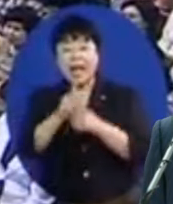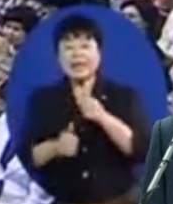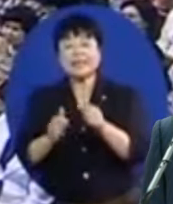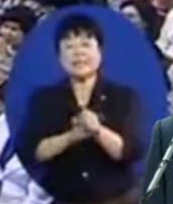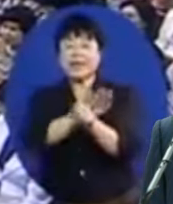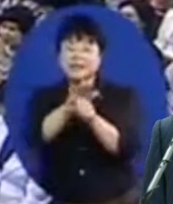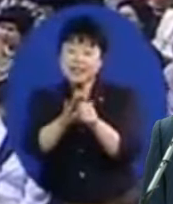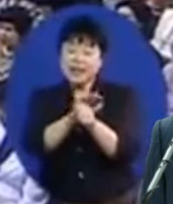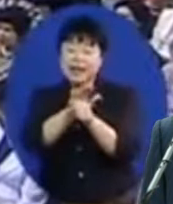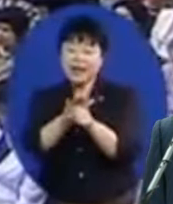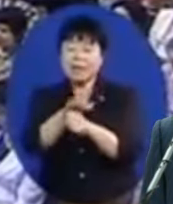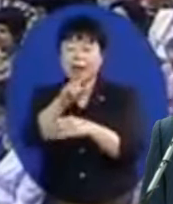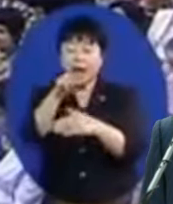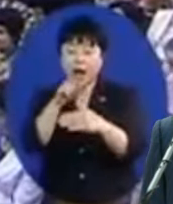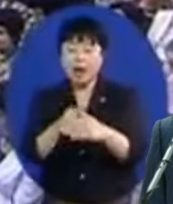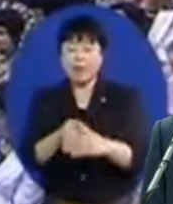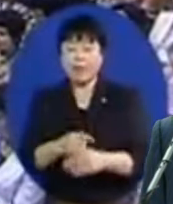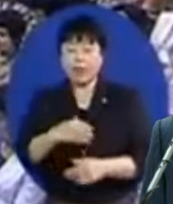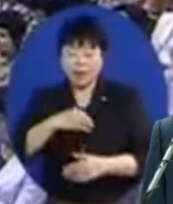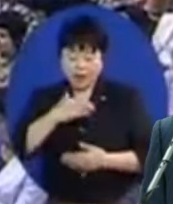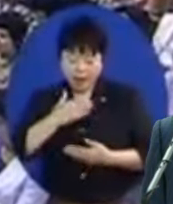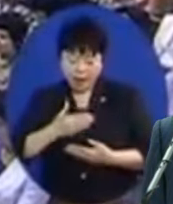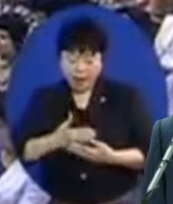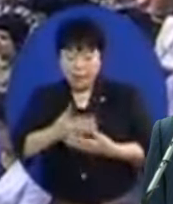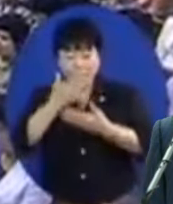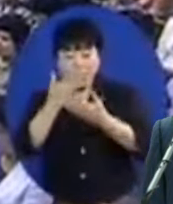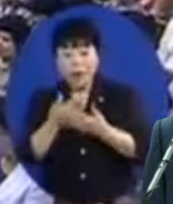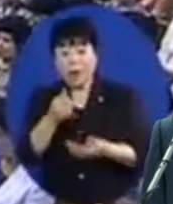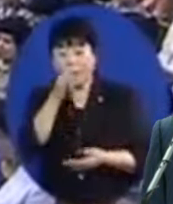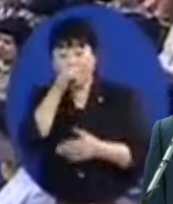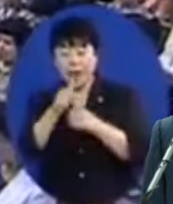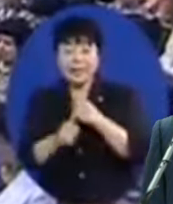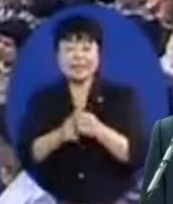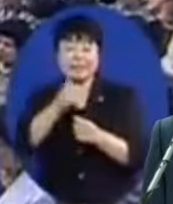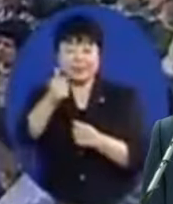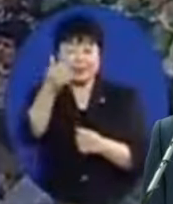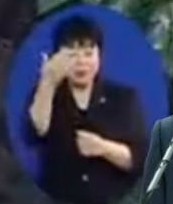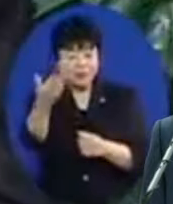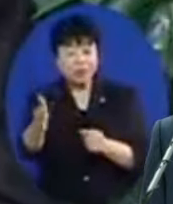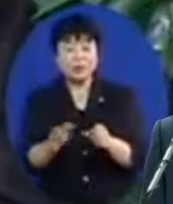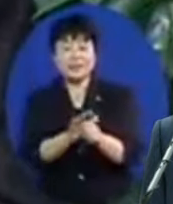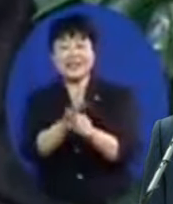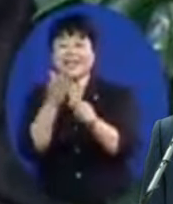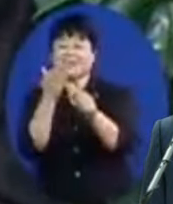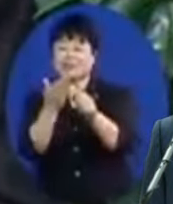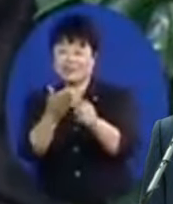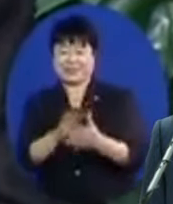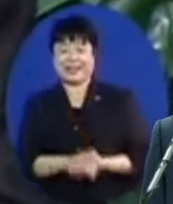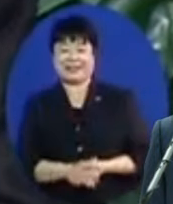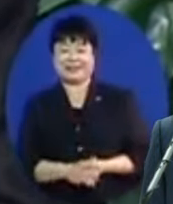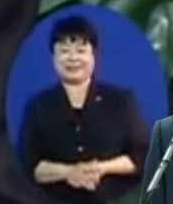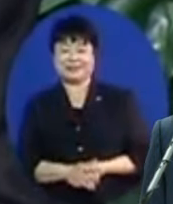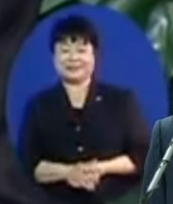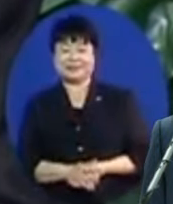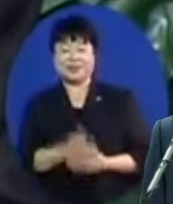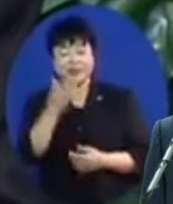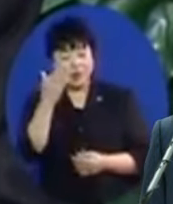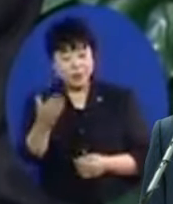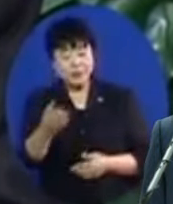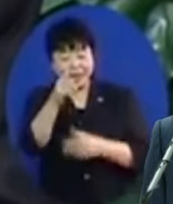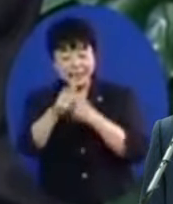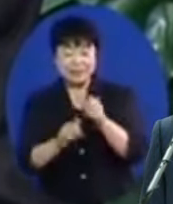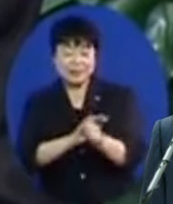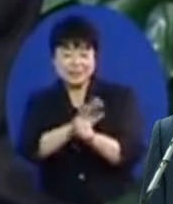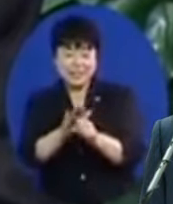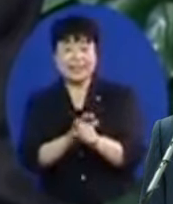하나님의 사랑을 마음속에 늘 감격적으로 받아들여야 되는 것입니다. 하나님은 여러분을 사랑하십니다. 여러분도